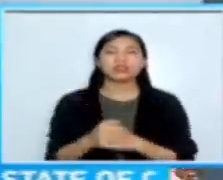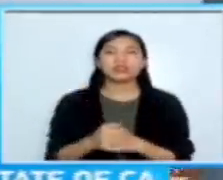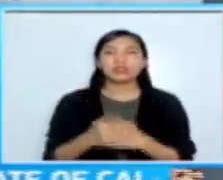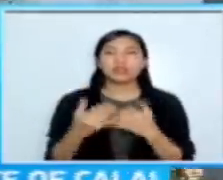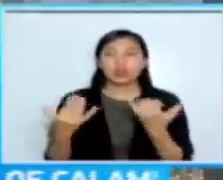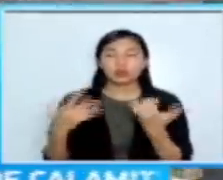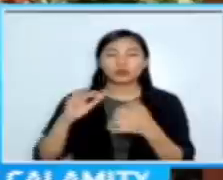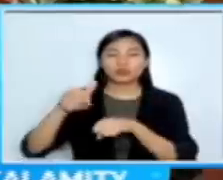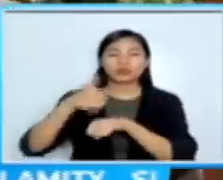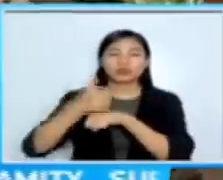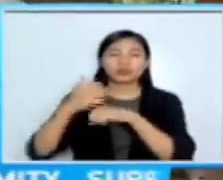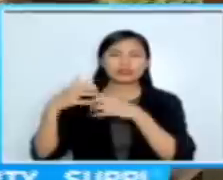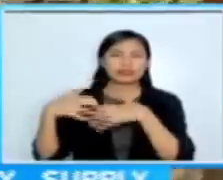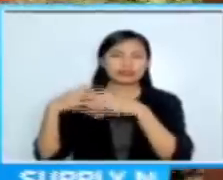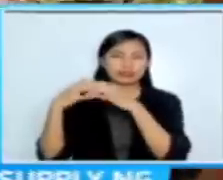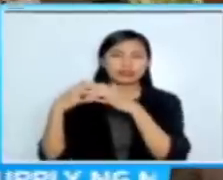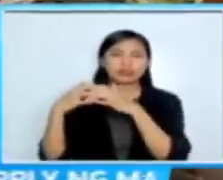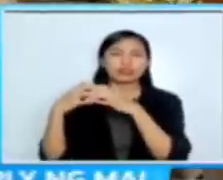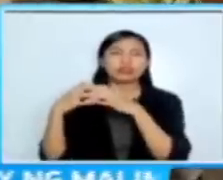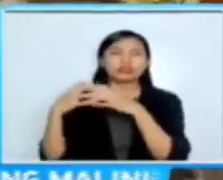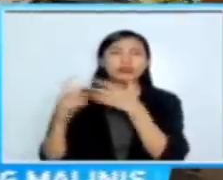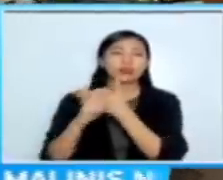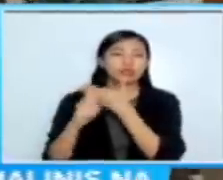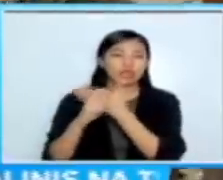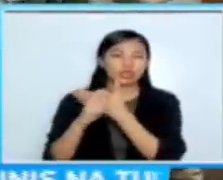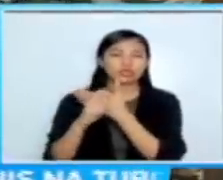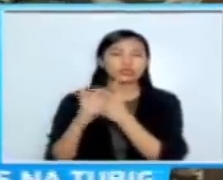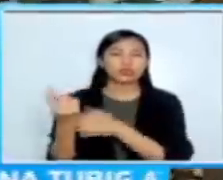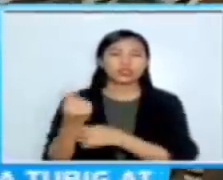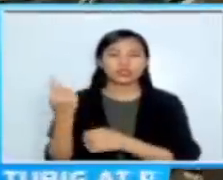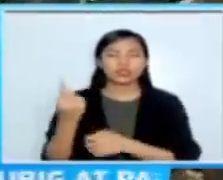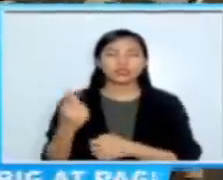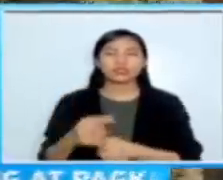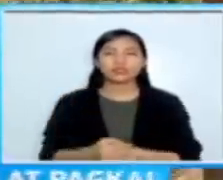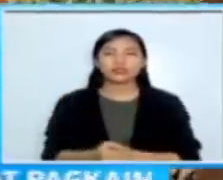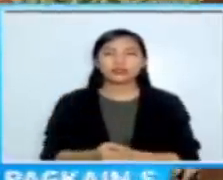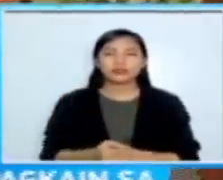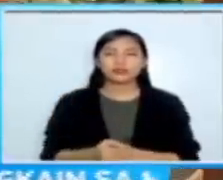dun sa mga talagang